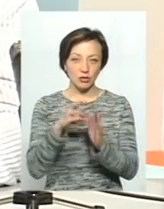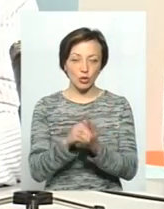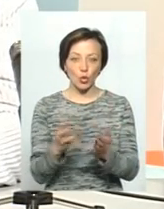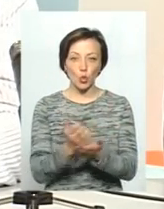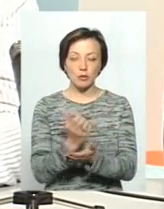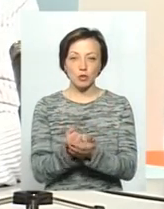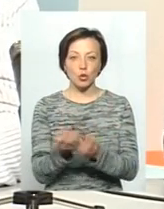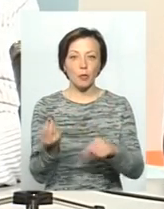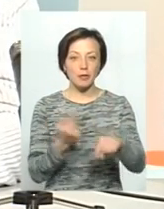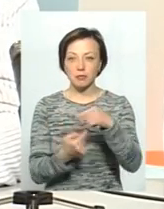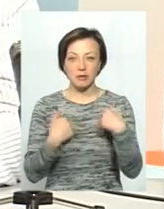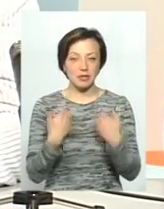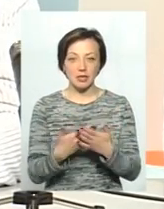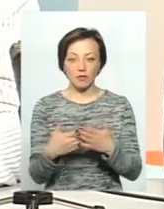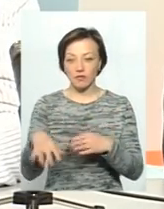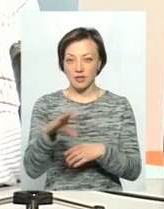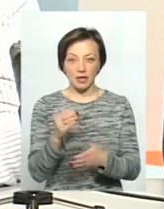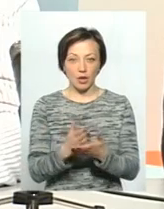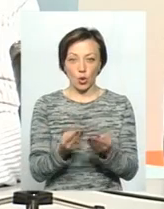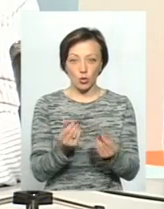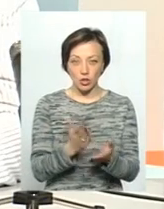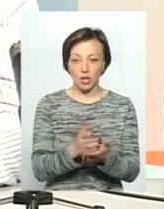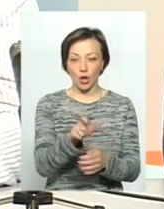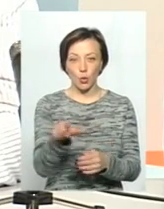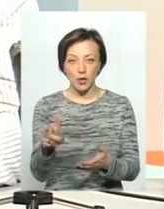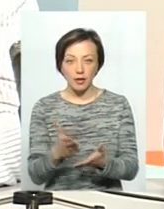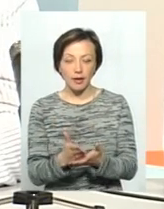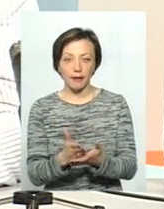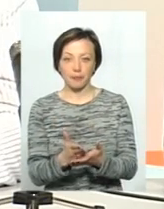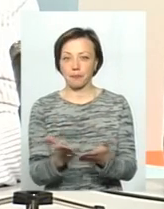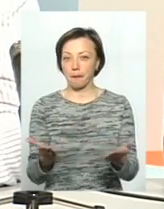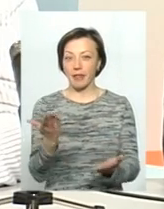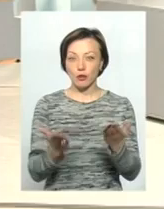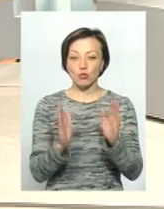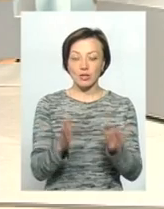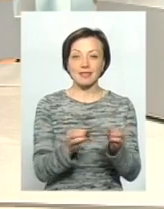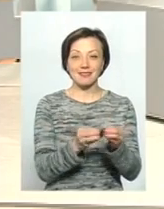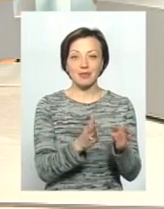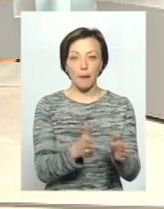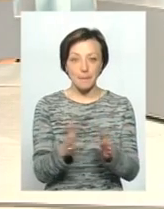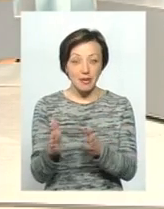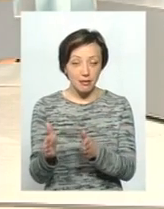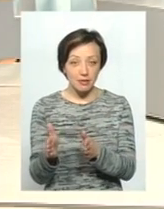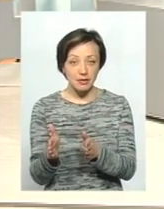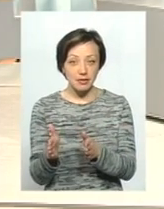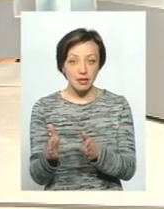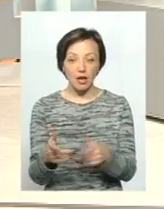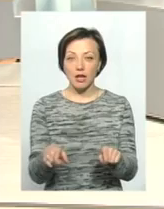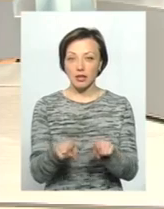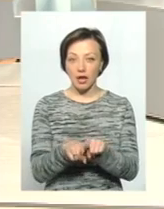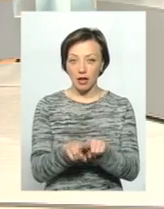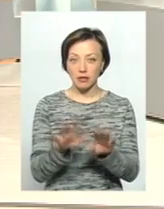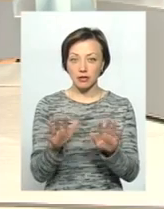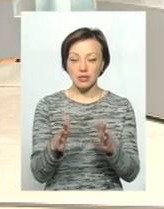успішного бізнесу, але мені кажеться, у нас все є для цього. Гроші є, люди є. Якщо є. Буде стабільність? Так. Да. Ну, такий момент,